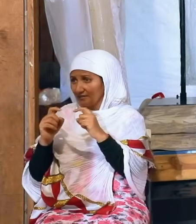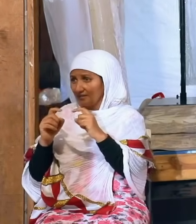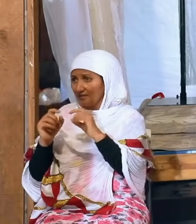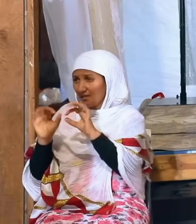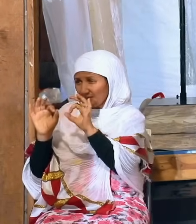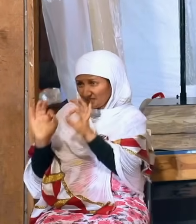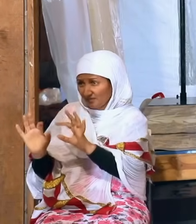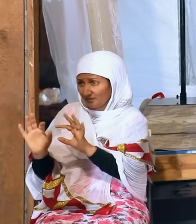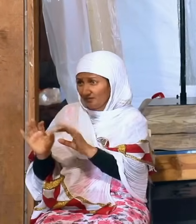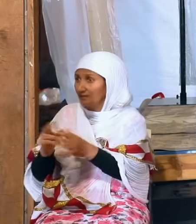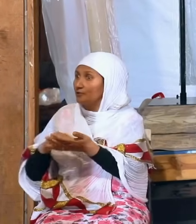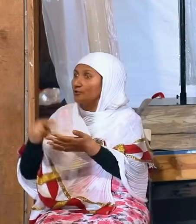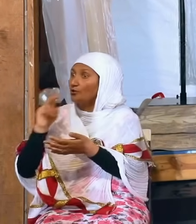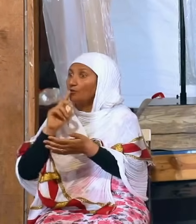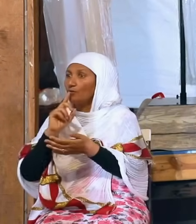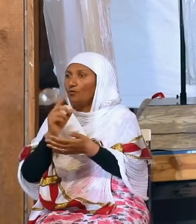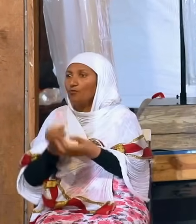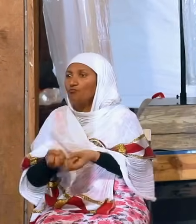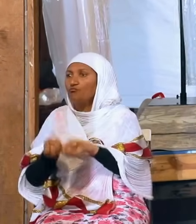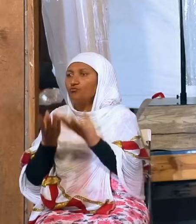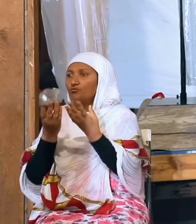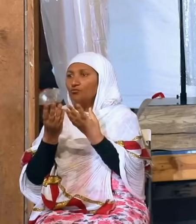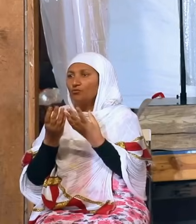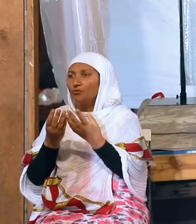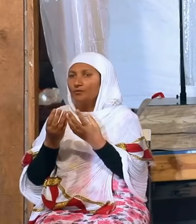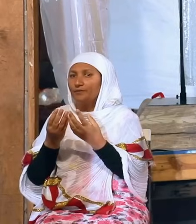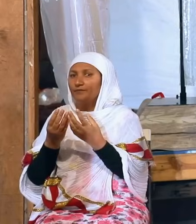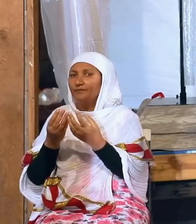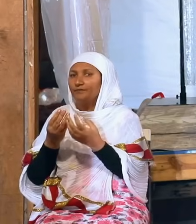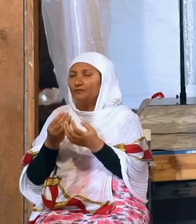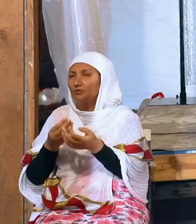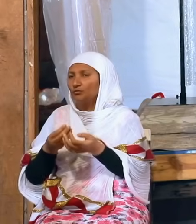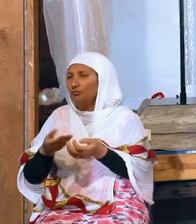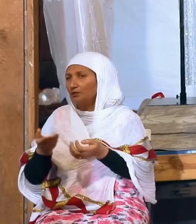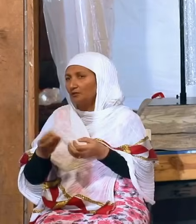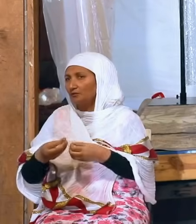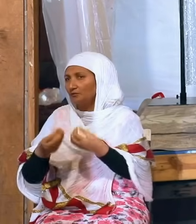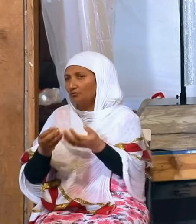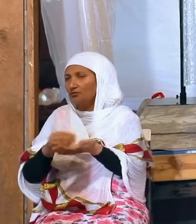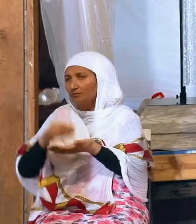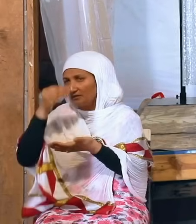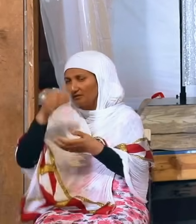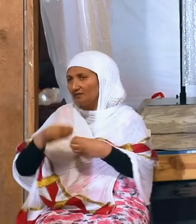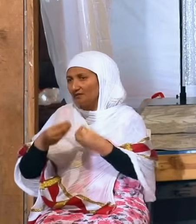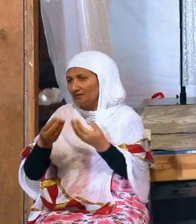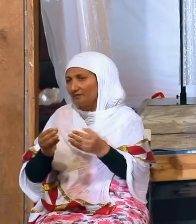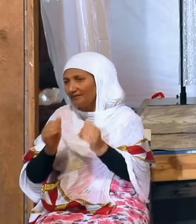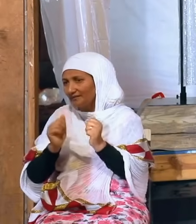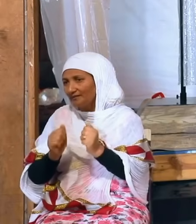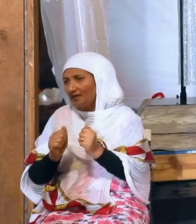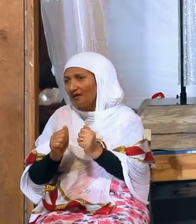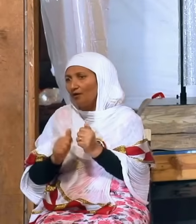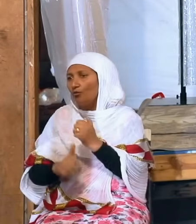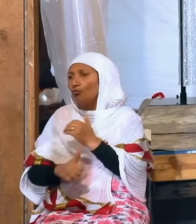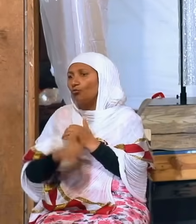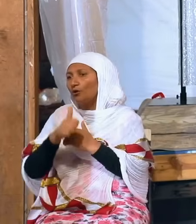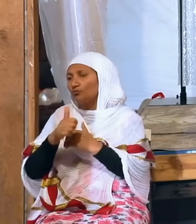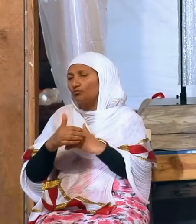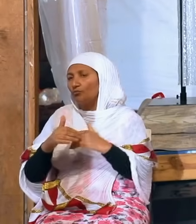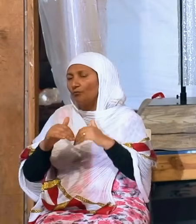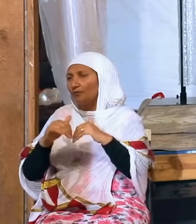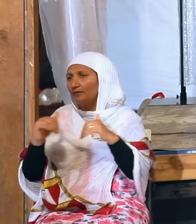ትልቅ ነገር ሆኖ ሄዷል እና ብዙ ዘርፍ ተሰጥቶት ትምህርት ሊሰጥበት ይችላል ይሄን ለመጨመር ነው ጉዳቱ ግን በተለይ